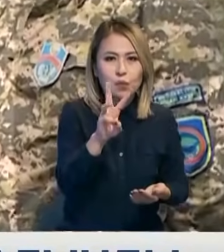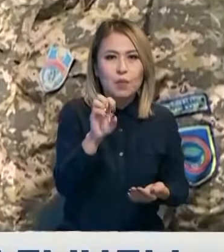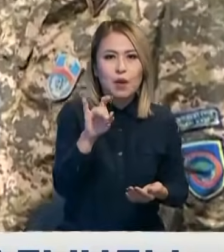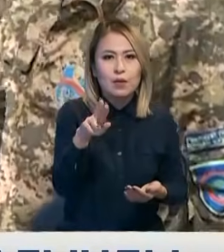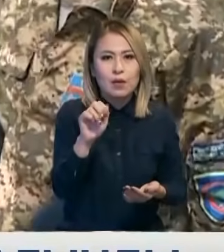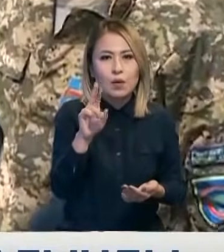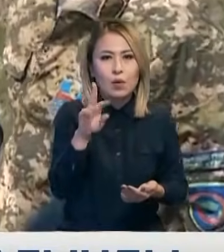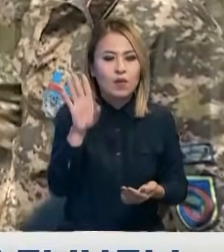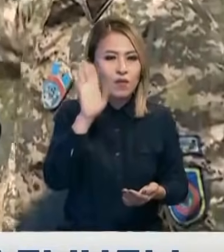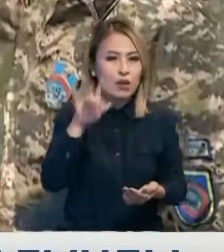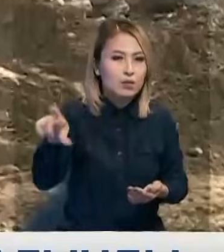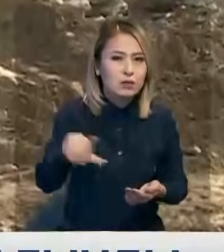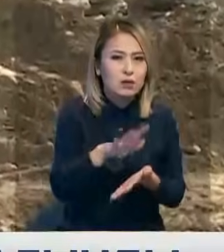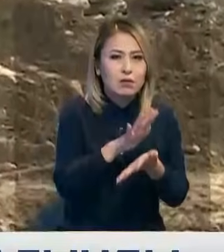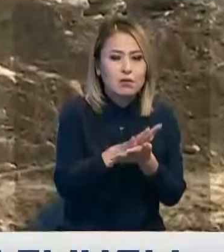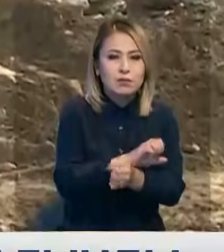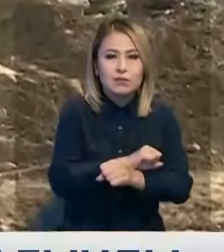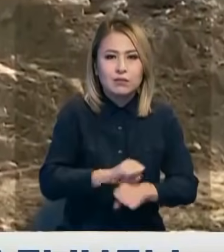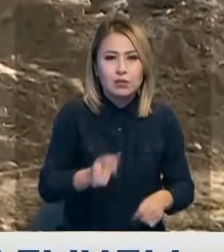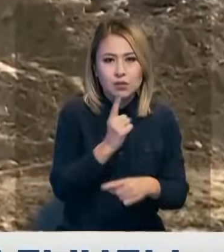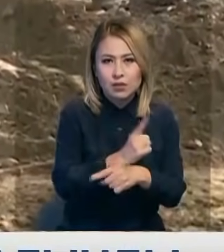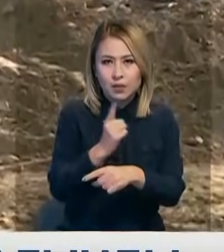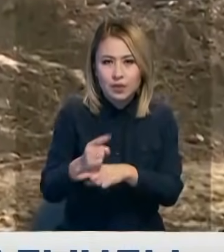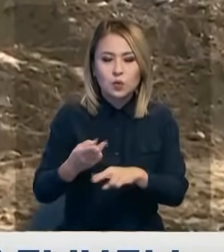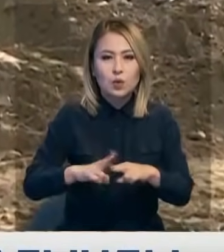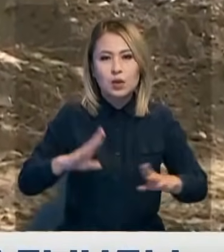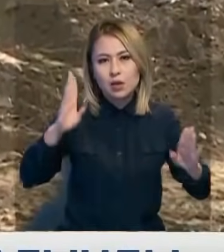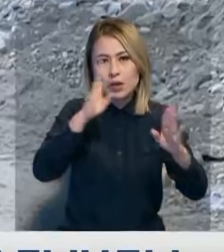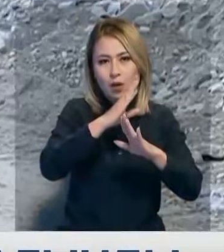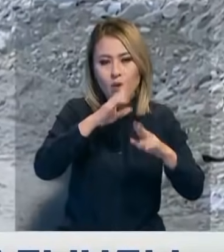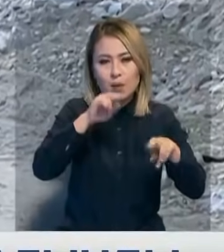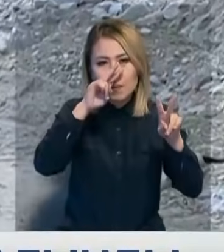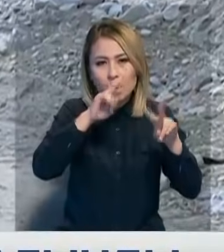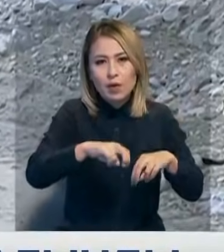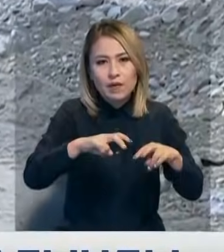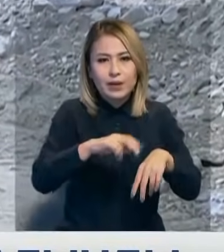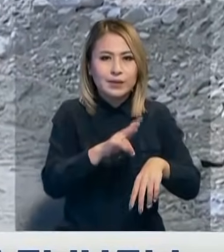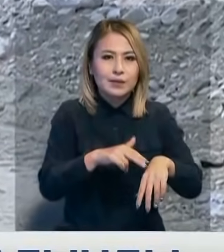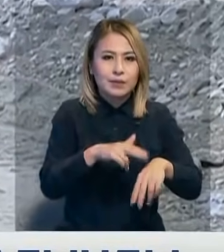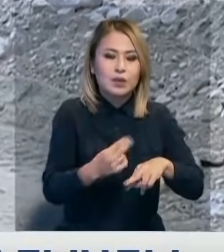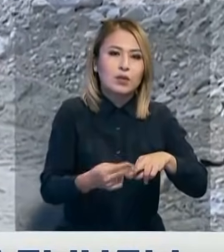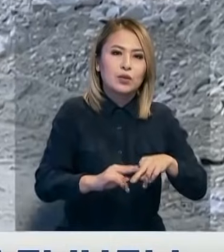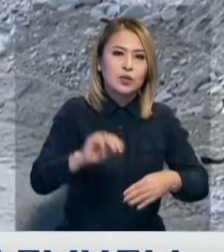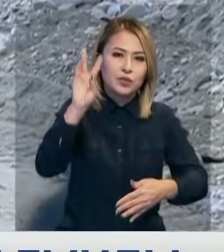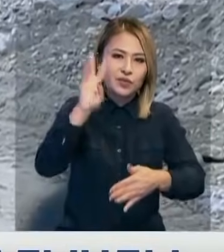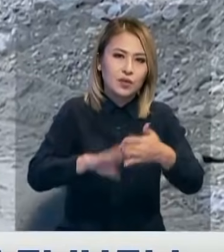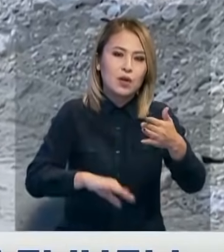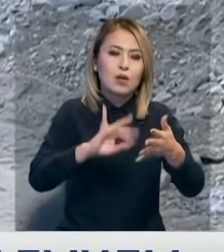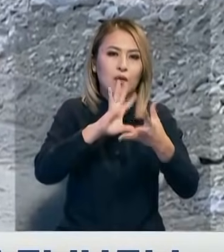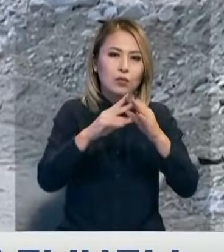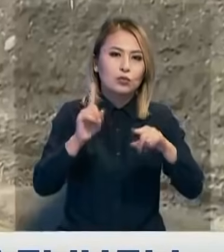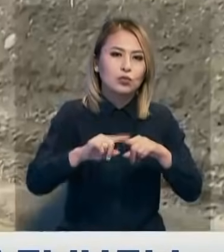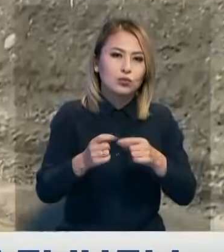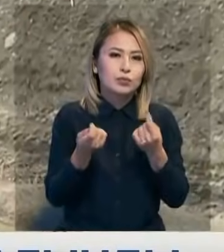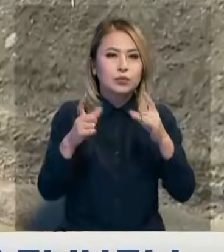өңіріндегі өзендерді өріске ластағаны белгілі болды. Экологтар алтын қазушылардың қызметін әлі тексеріп жатыр, сондықтан айыппұл сомасы алдағы уақытта